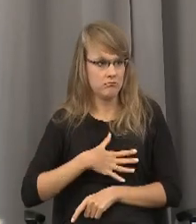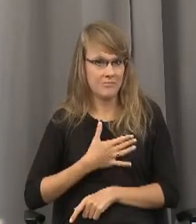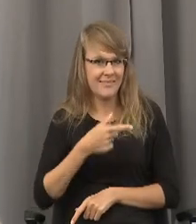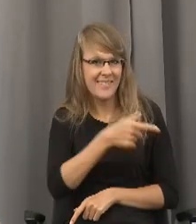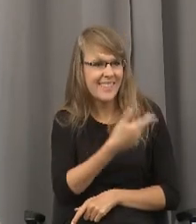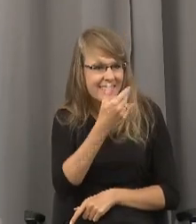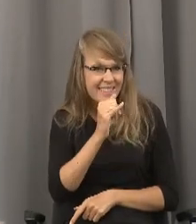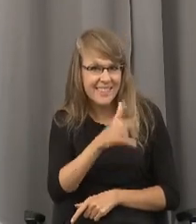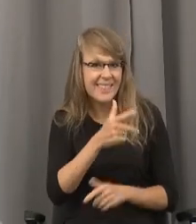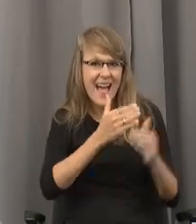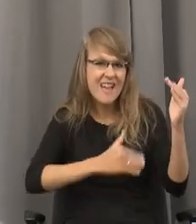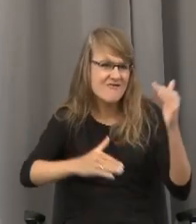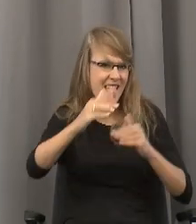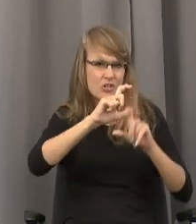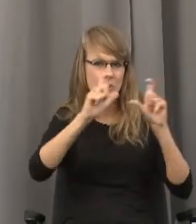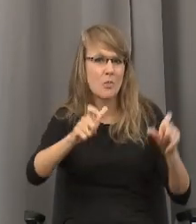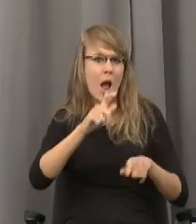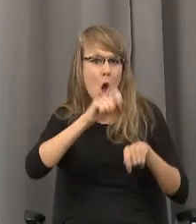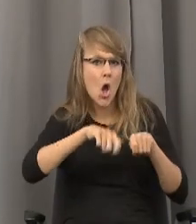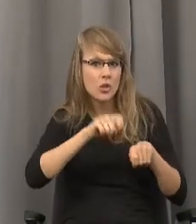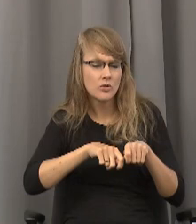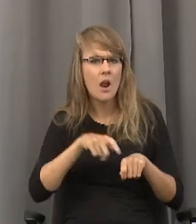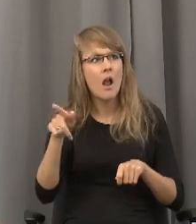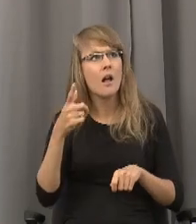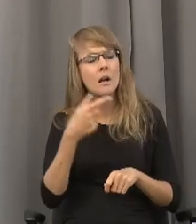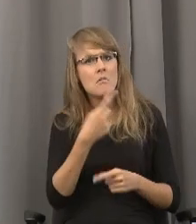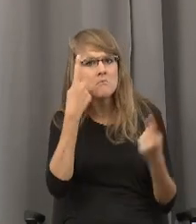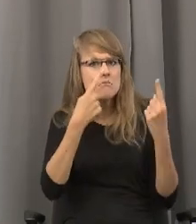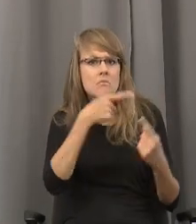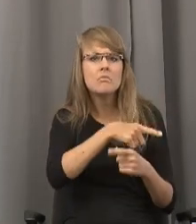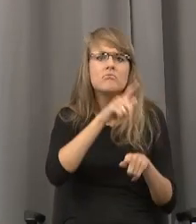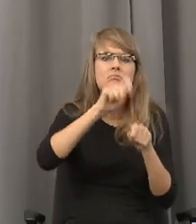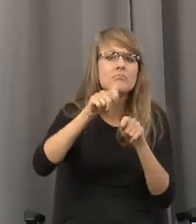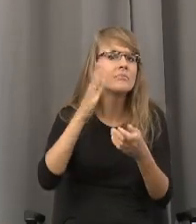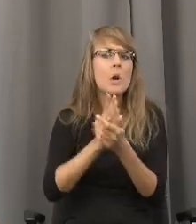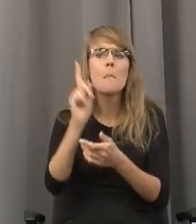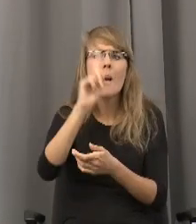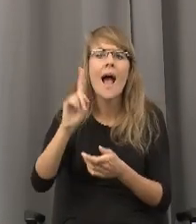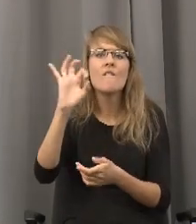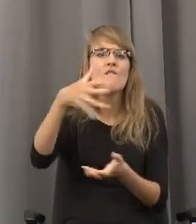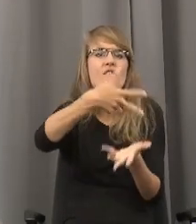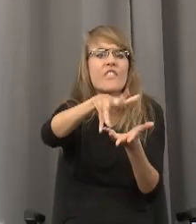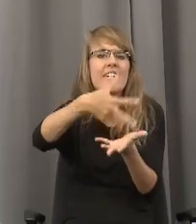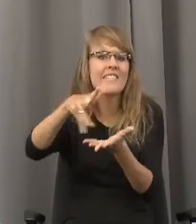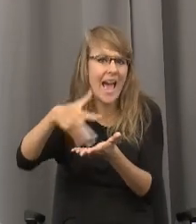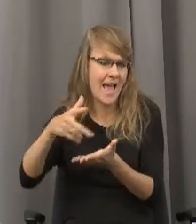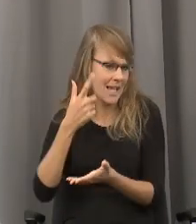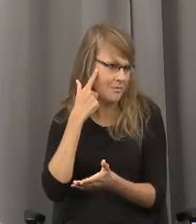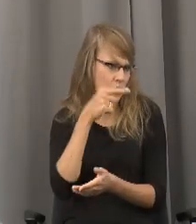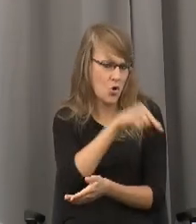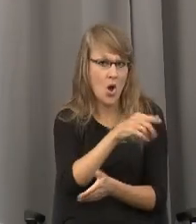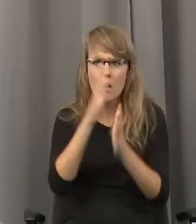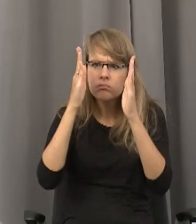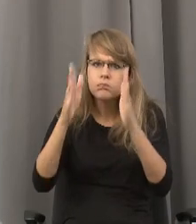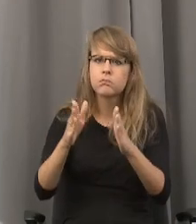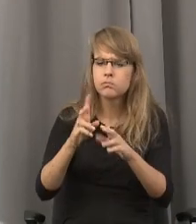wielu miejscach jest jeszcze synonimem instytucji, która bada w sposób szczególny wydatki publiczne, zajmuje się różnymi innymi zagadnieniami.